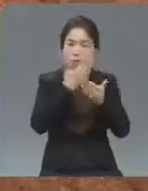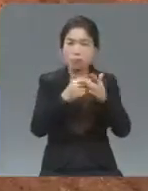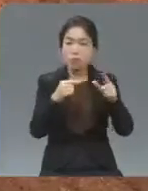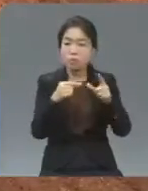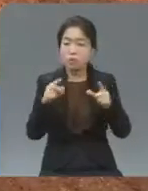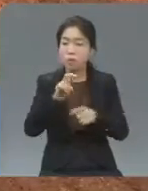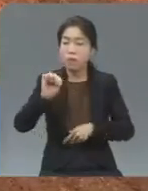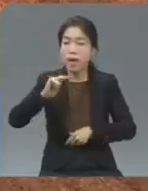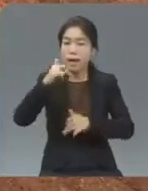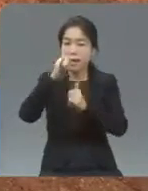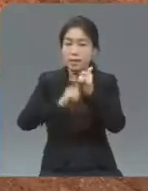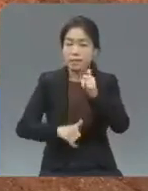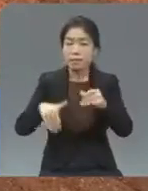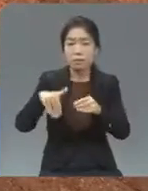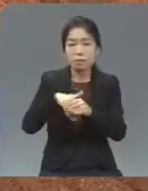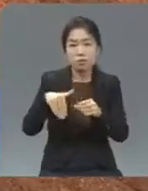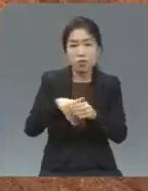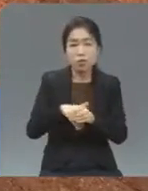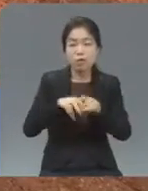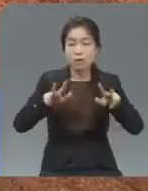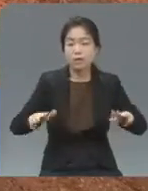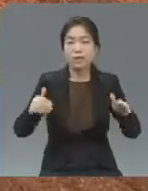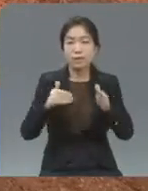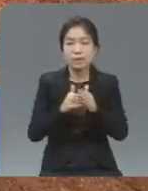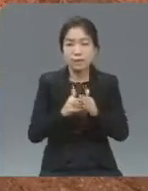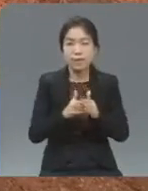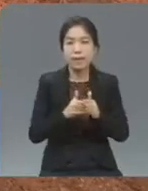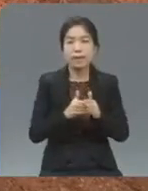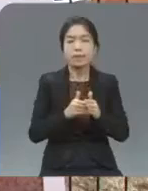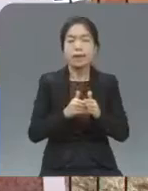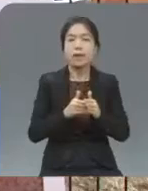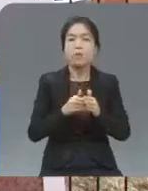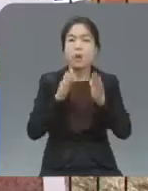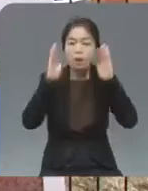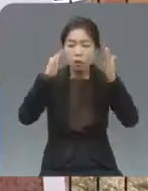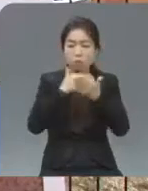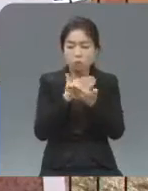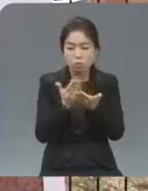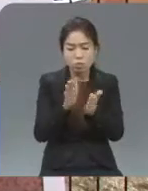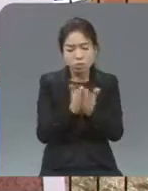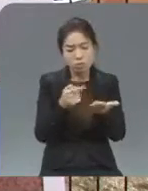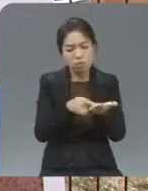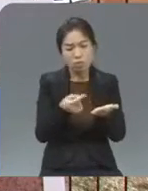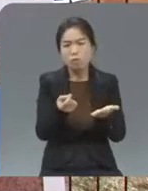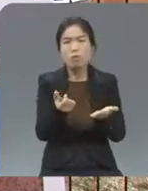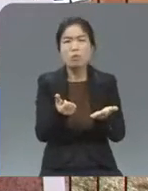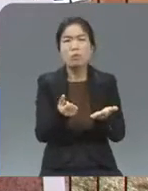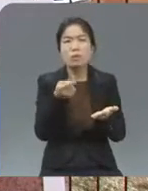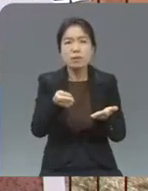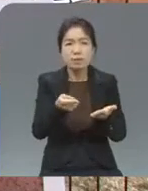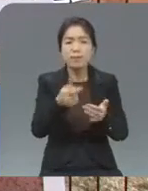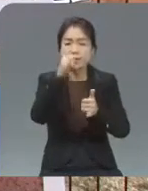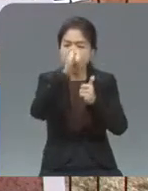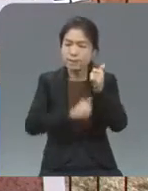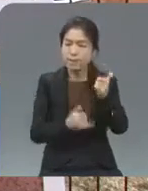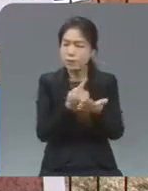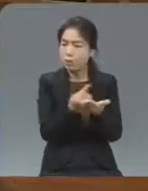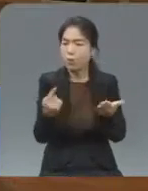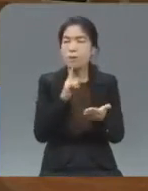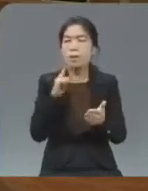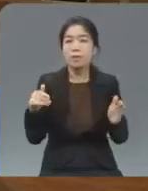차지하는 마한의 역사와 문화가 그동안 거민정 교과서에 적게 기술된 점은 심각한 역사 소외라고